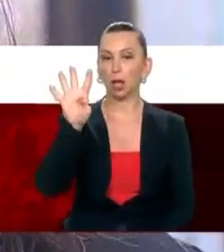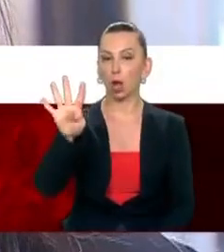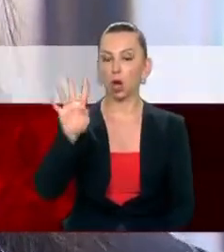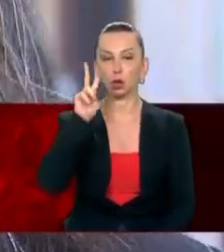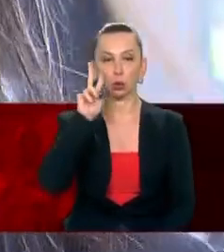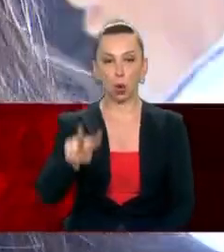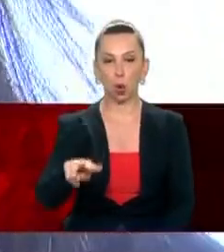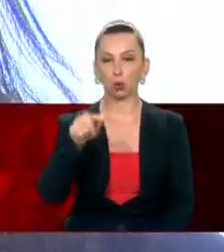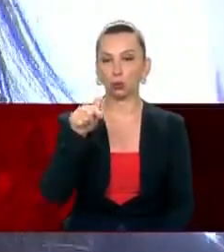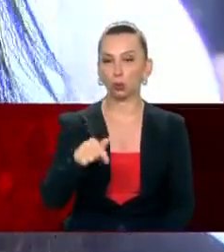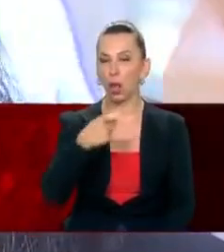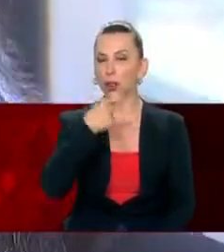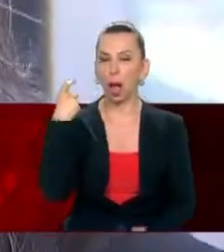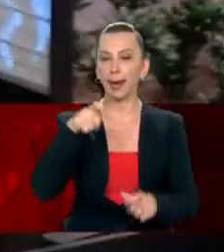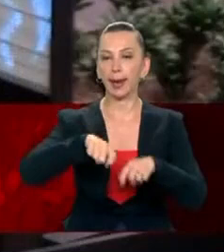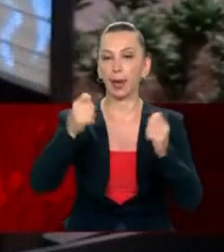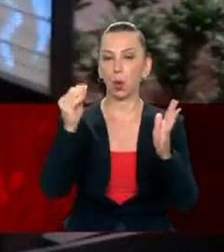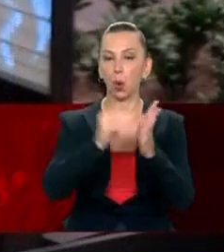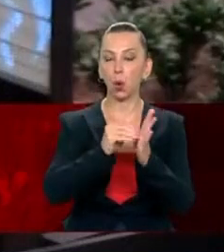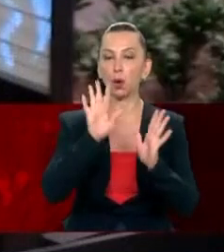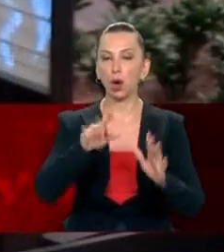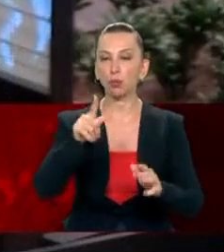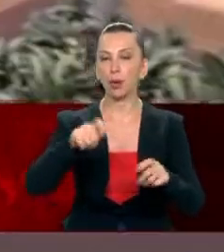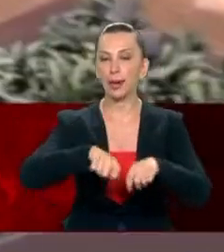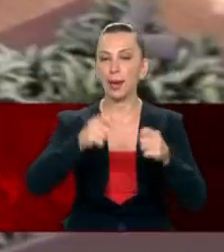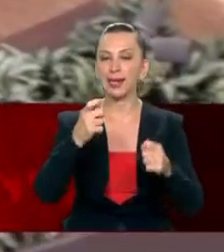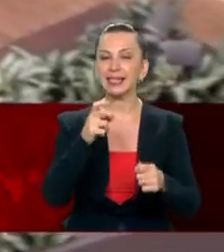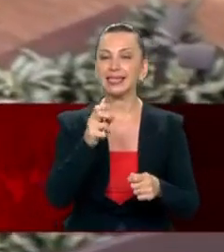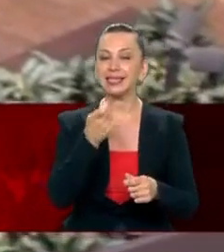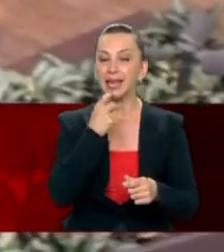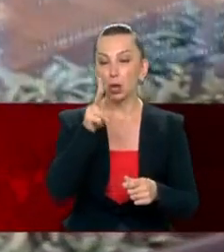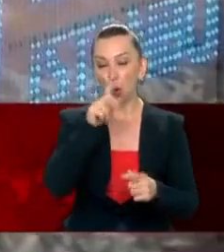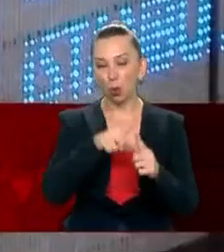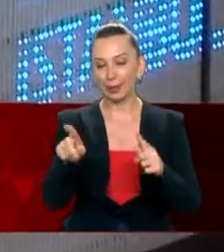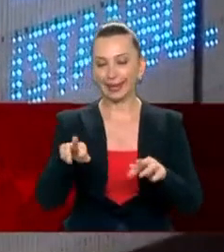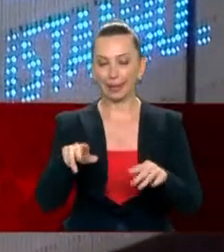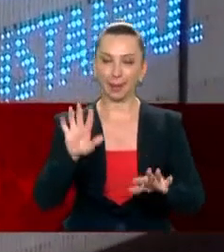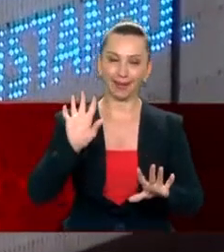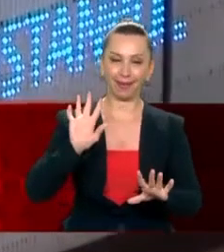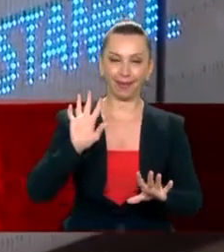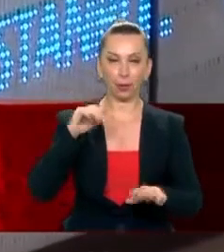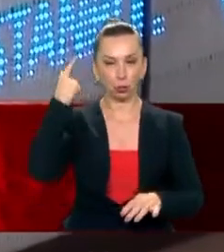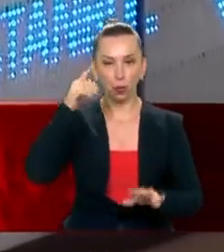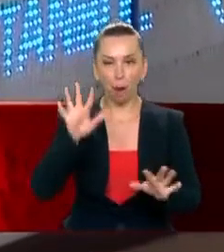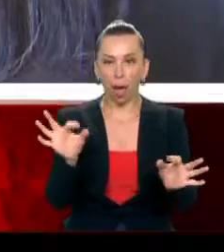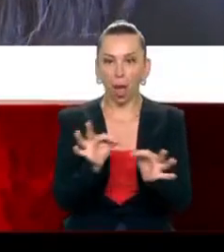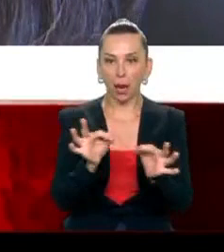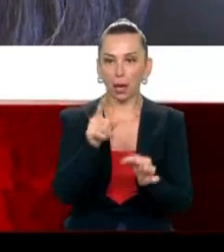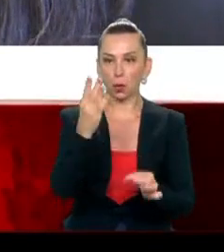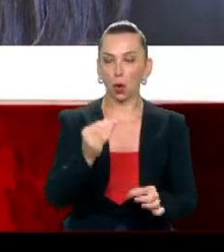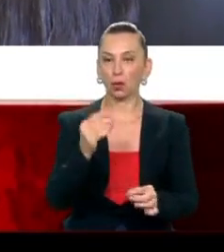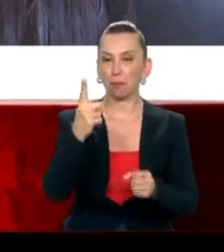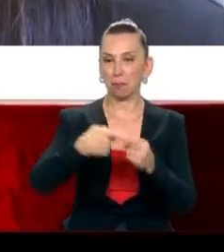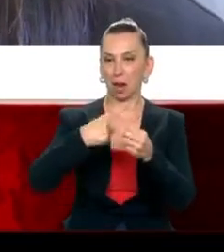seviyesini gördük. Bu tarihi bir rekordu. Aslında bu rekor yıl sonuna doğru bekleniyordu. Ama çok daha erken geldi. Geçen